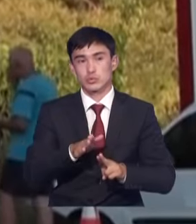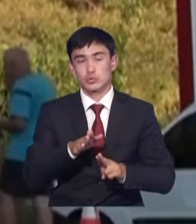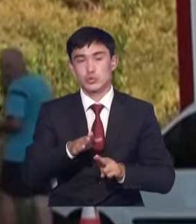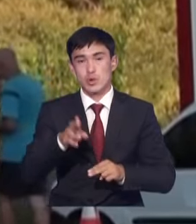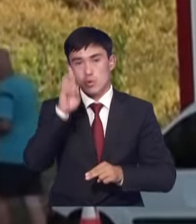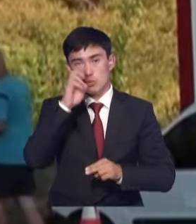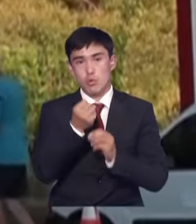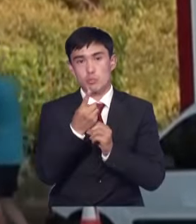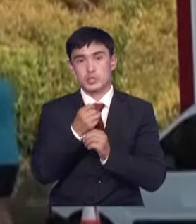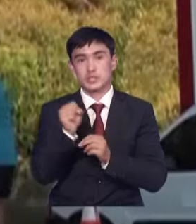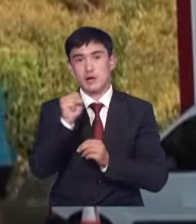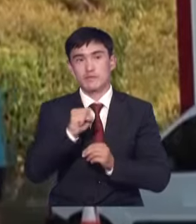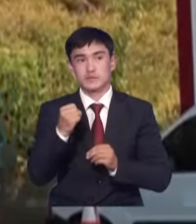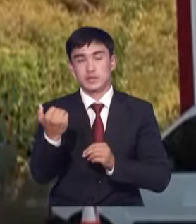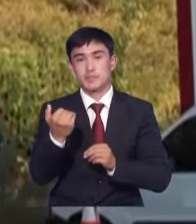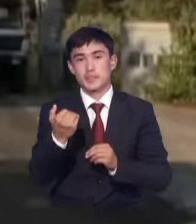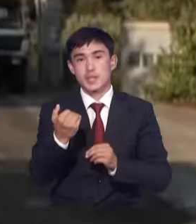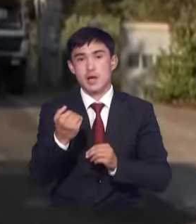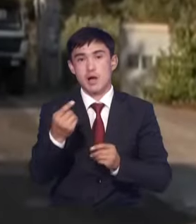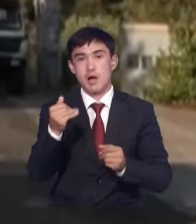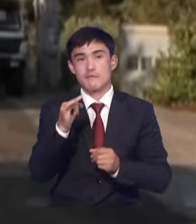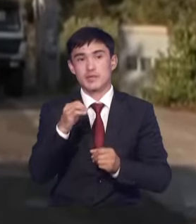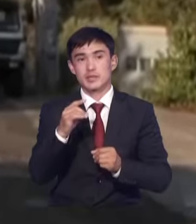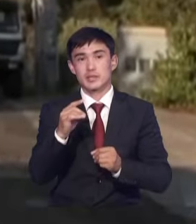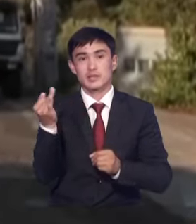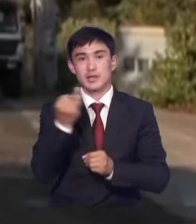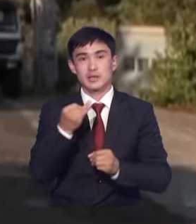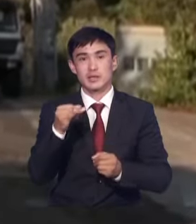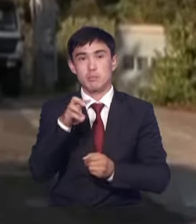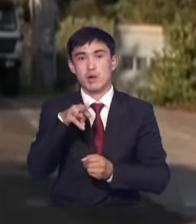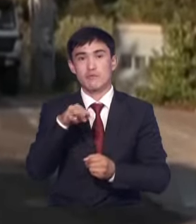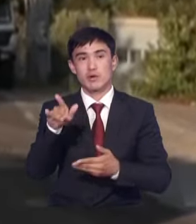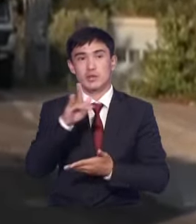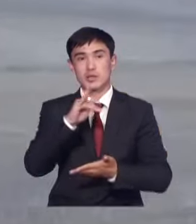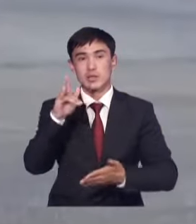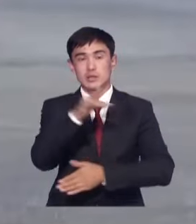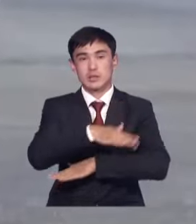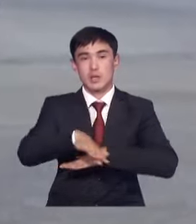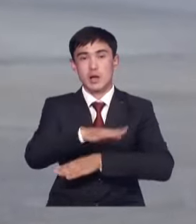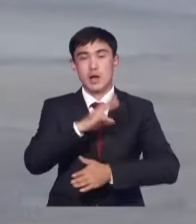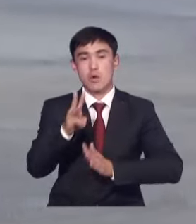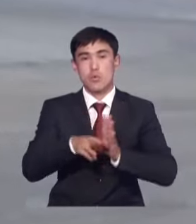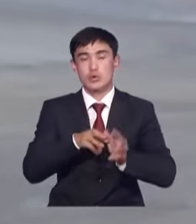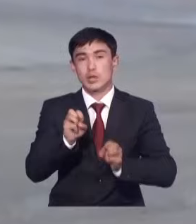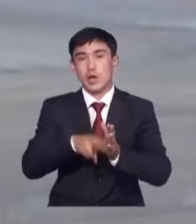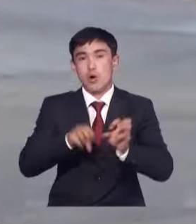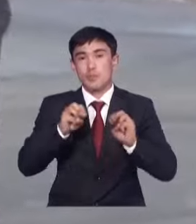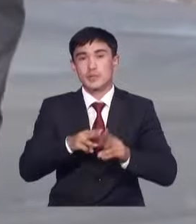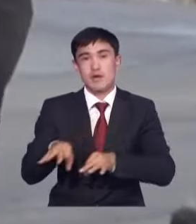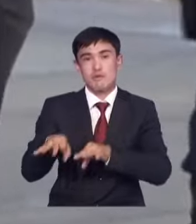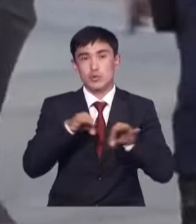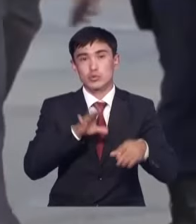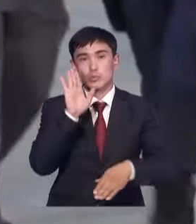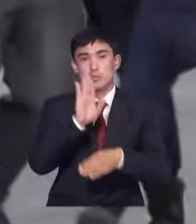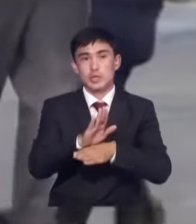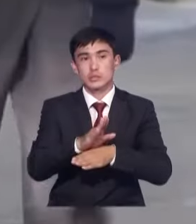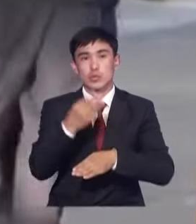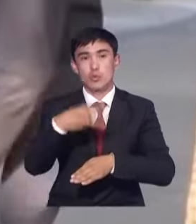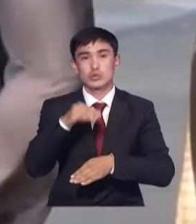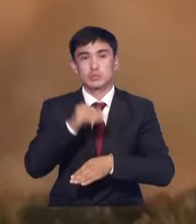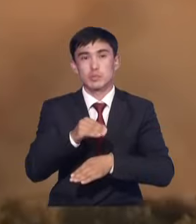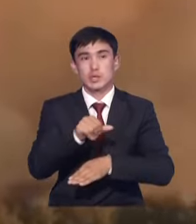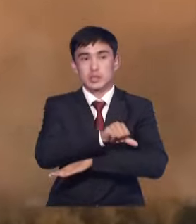11 тамызда Афини іргесіндегі тарихи марафон қаласын дала өрті қаупы жоғары болғандықтан эвакуациялауға бұйрық берді. 30 мыңнан астам